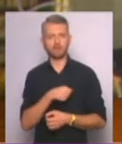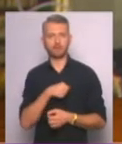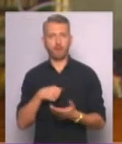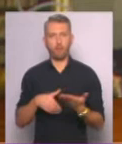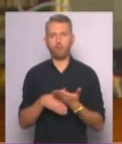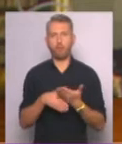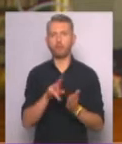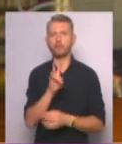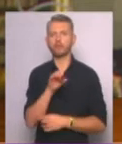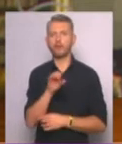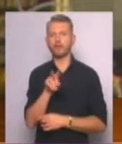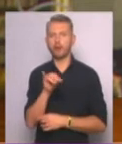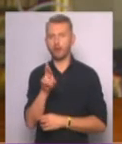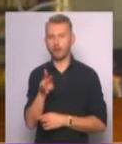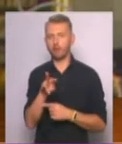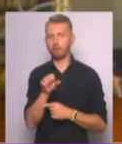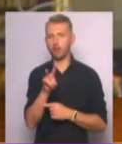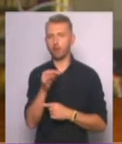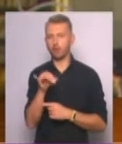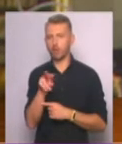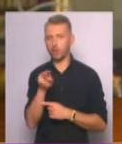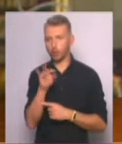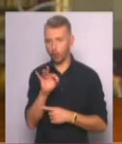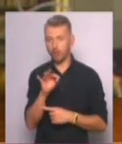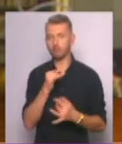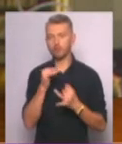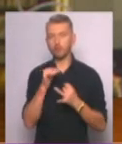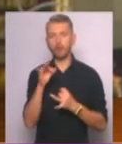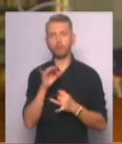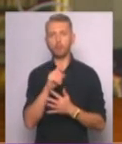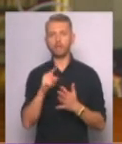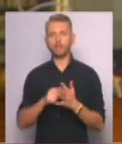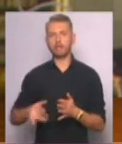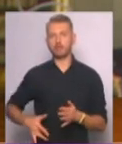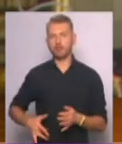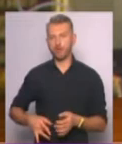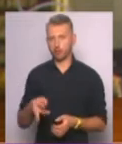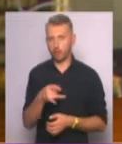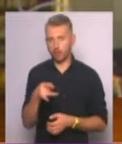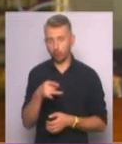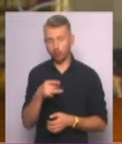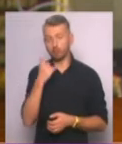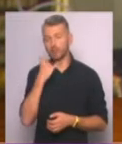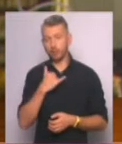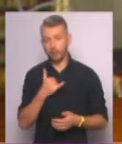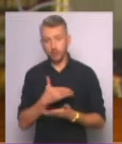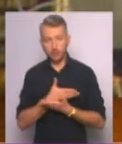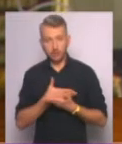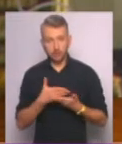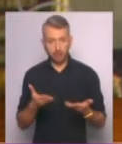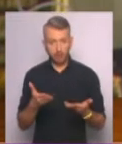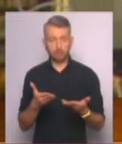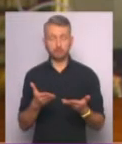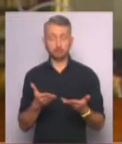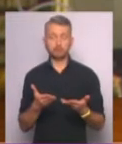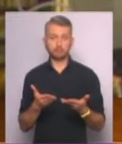Наталія Маноїленко. І ми спілкуємося про питання Печерського району. Печеряни, будь ласка, 223-0971. Я запрошую кожного з